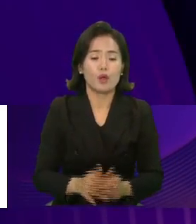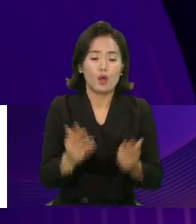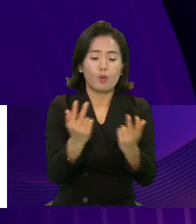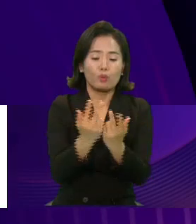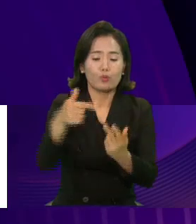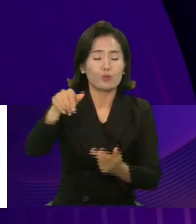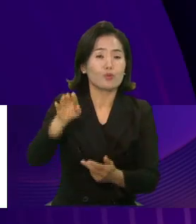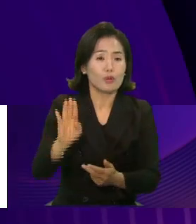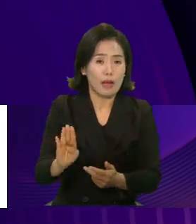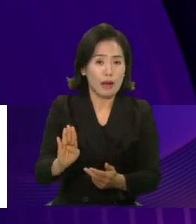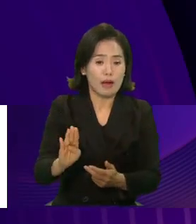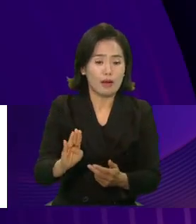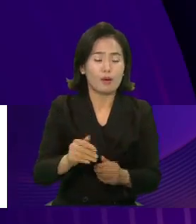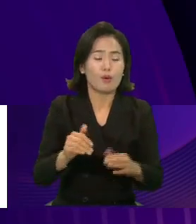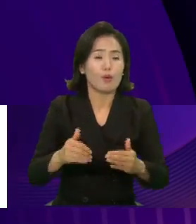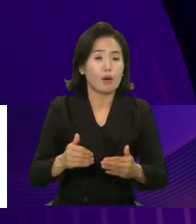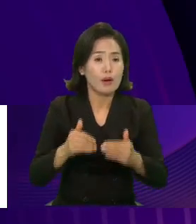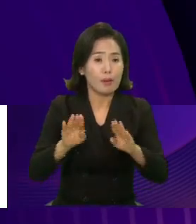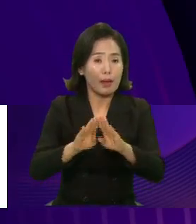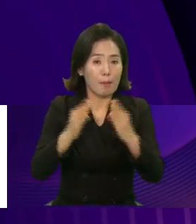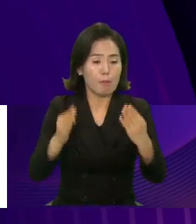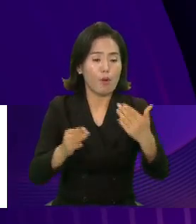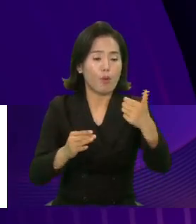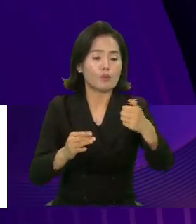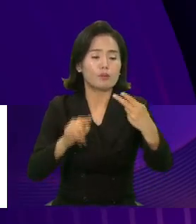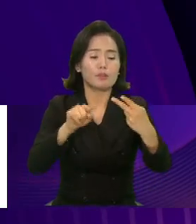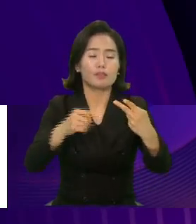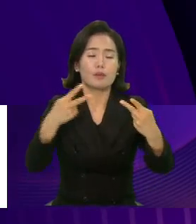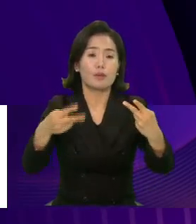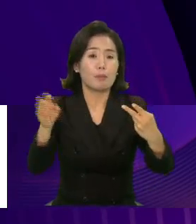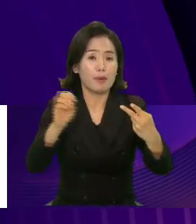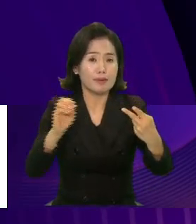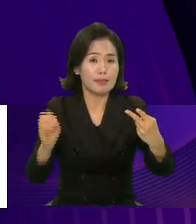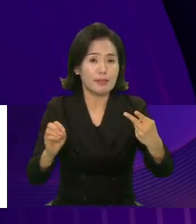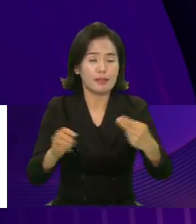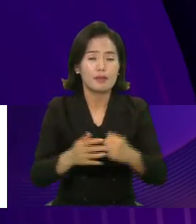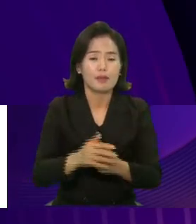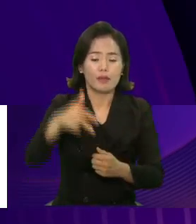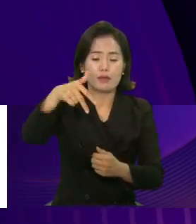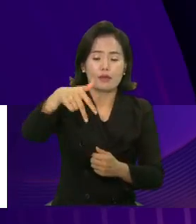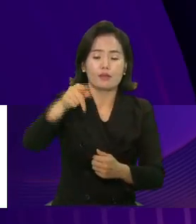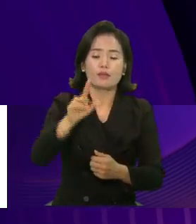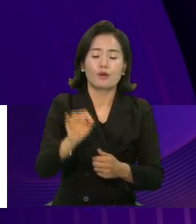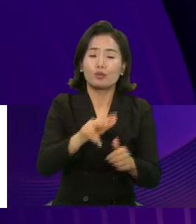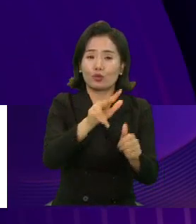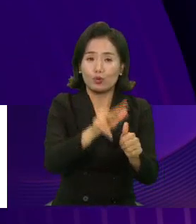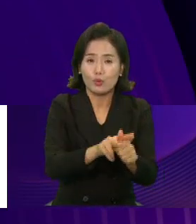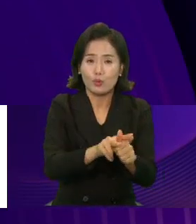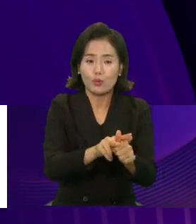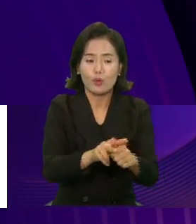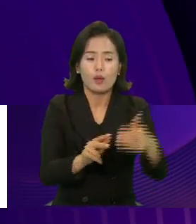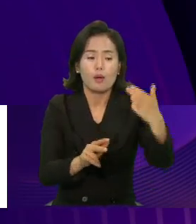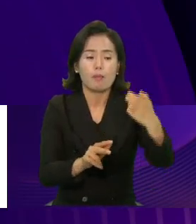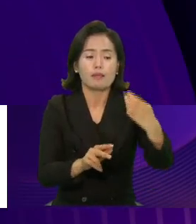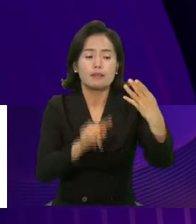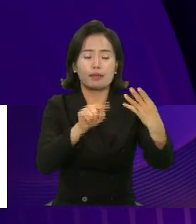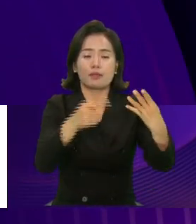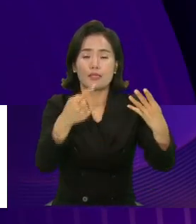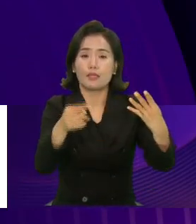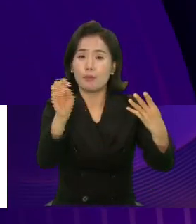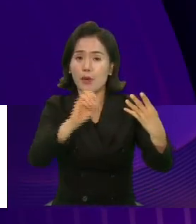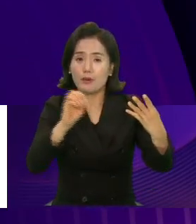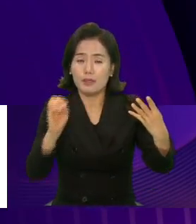북구 갑으로 가볼까요? 개표 52.2%까지 진행됐습니다. 민주당의 정준호 후보가